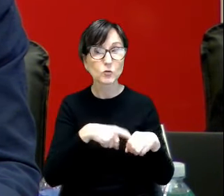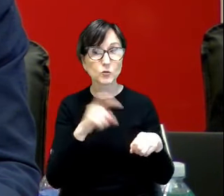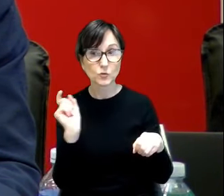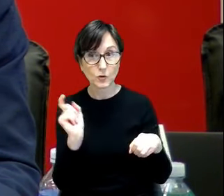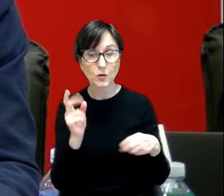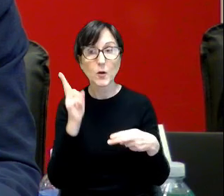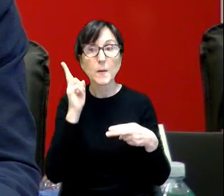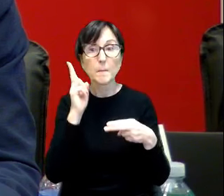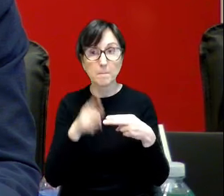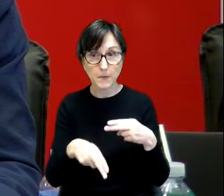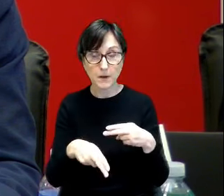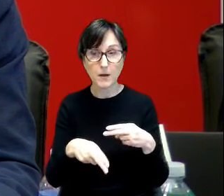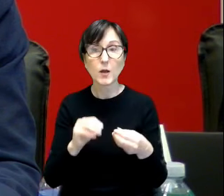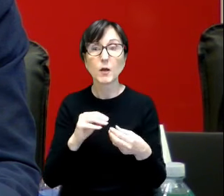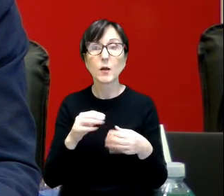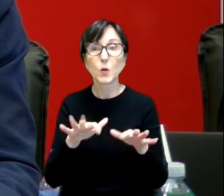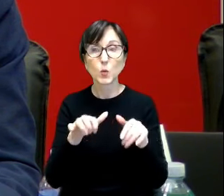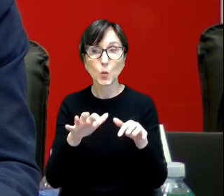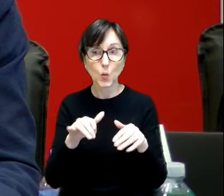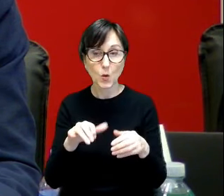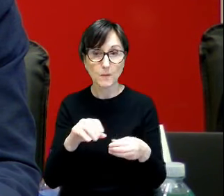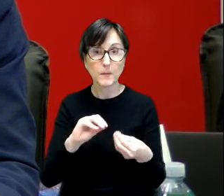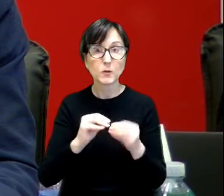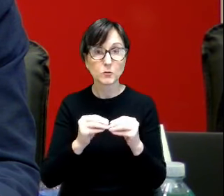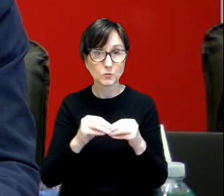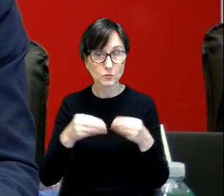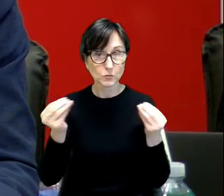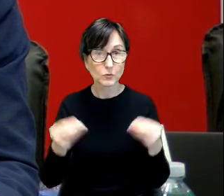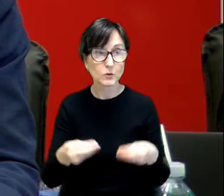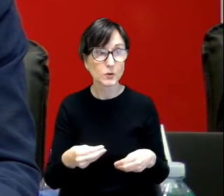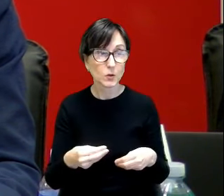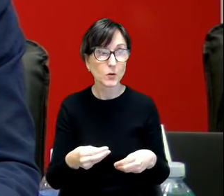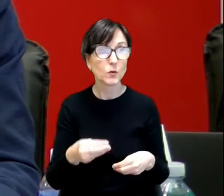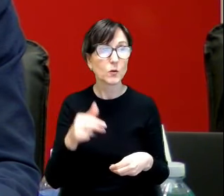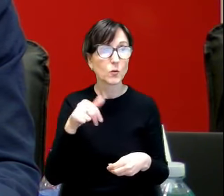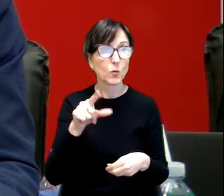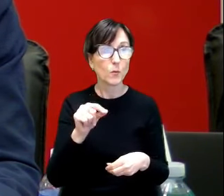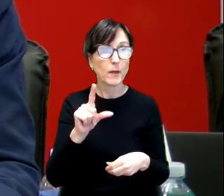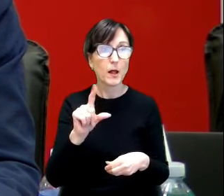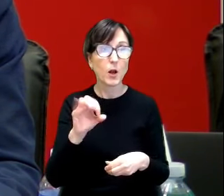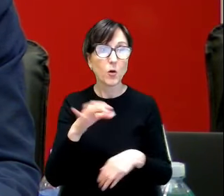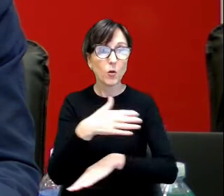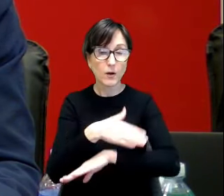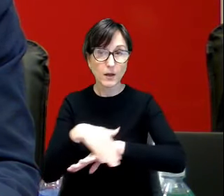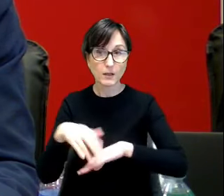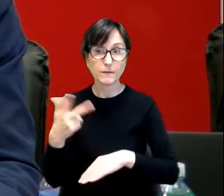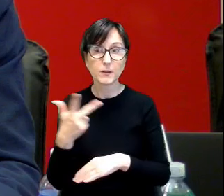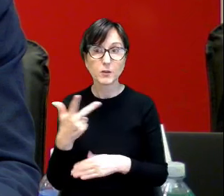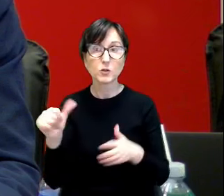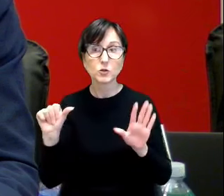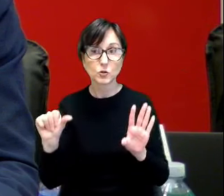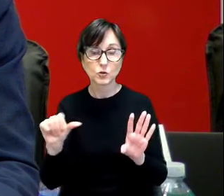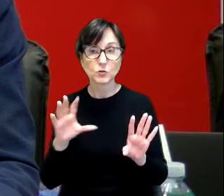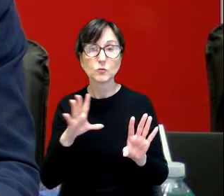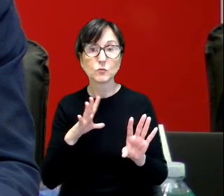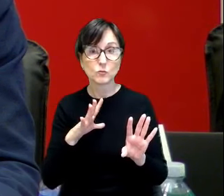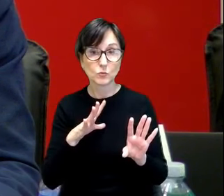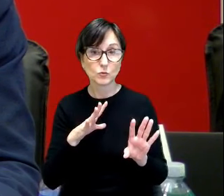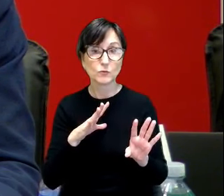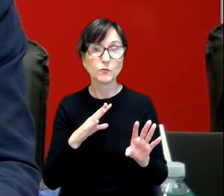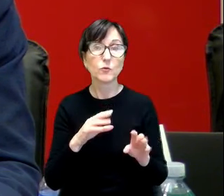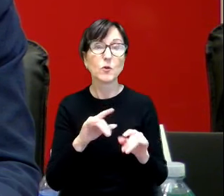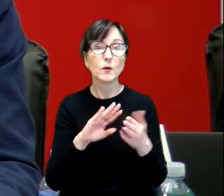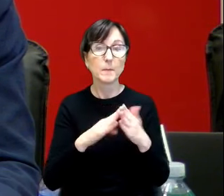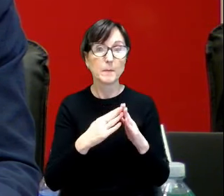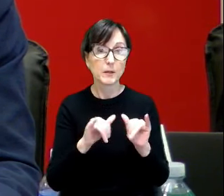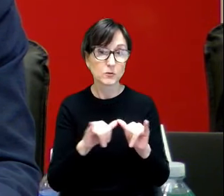nuomos terminui dėl žemės sklypo upelio gatvė 36 klaipėdoje klausimas svarstytas ir jam pritarta miesto plėtros ir